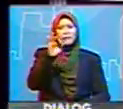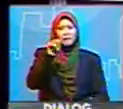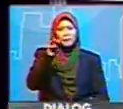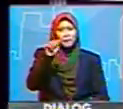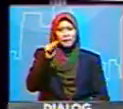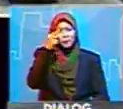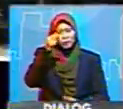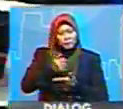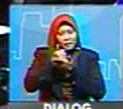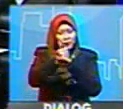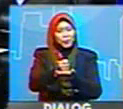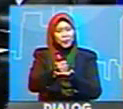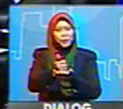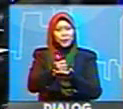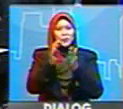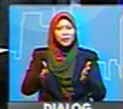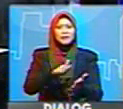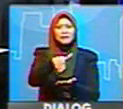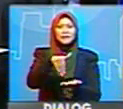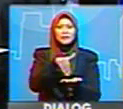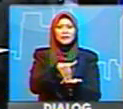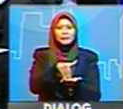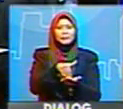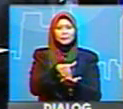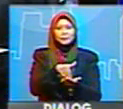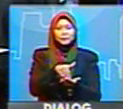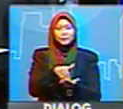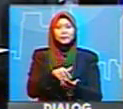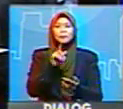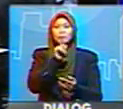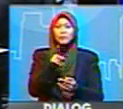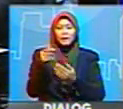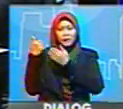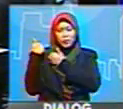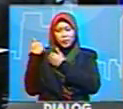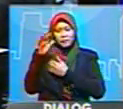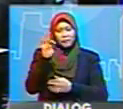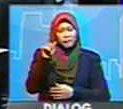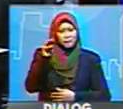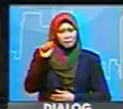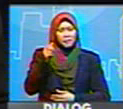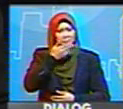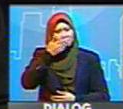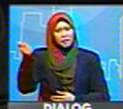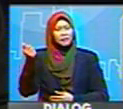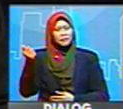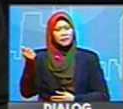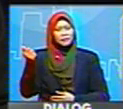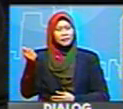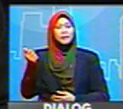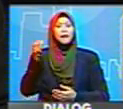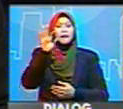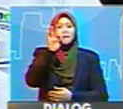membantu perangi orang tengah ini sebab peranan Farm adalah lebih Kukuh di situ Farm